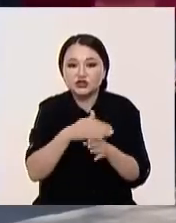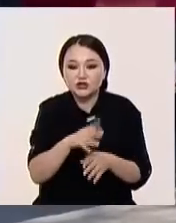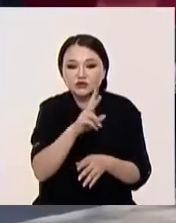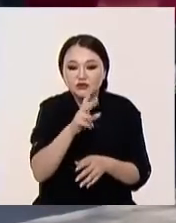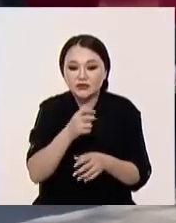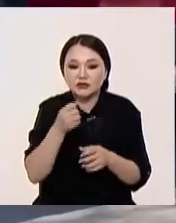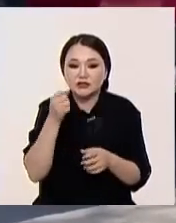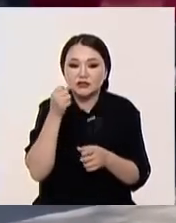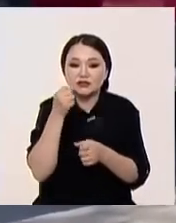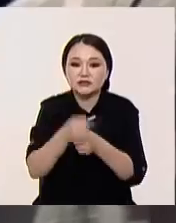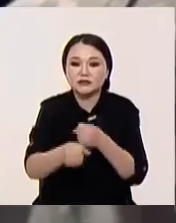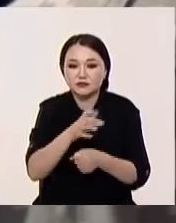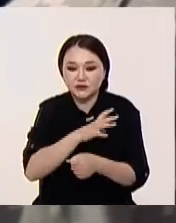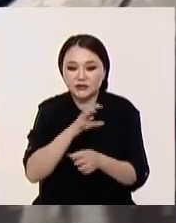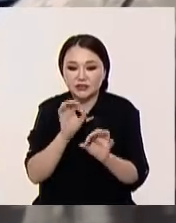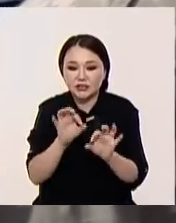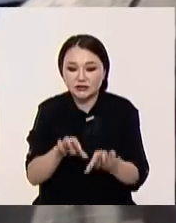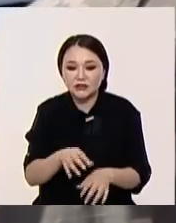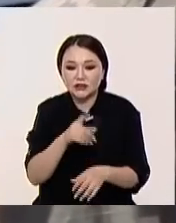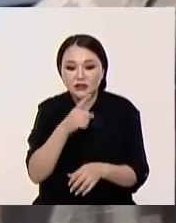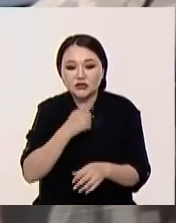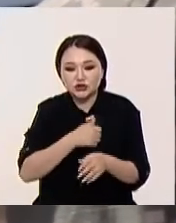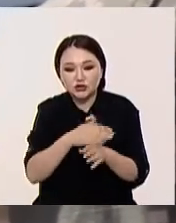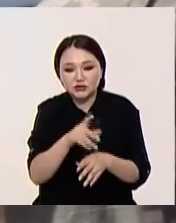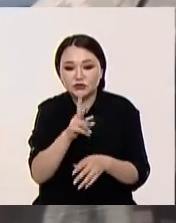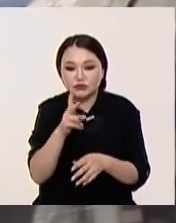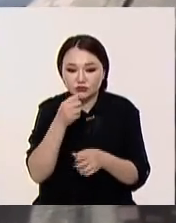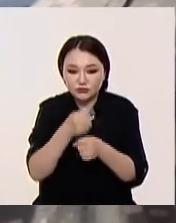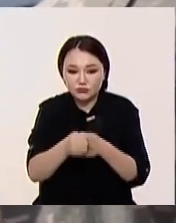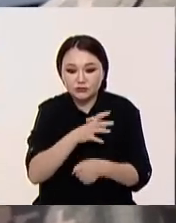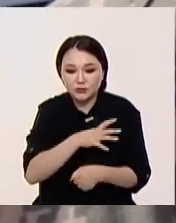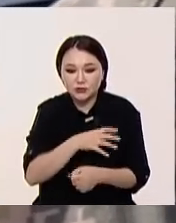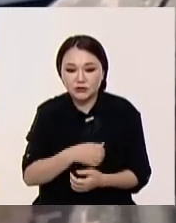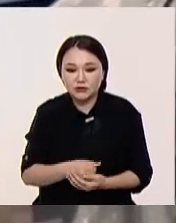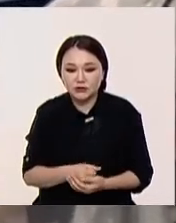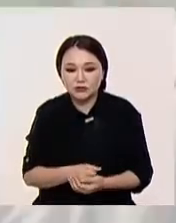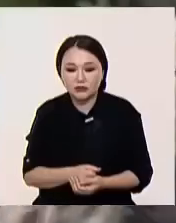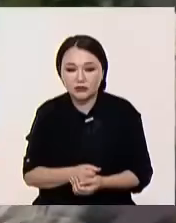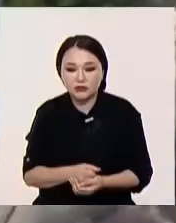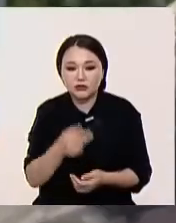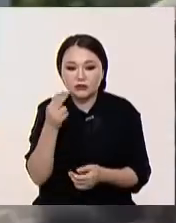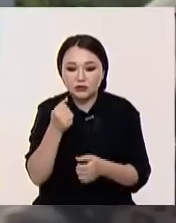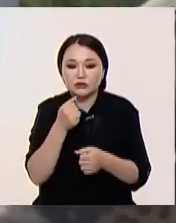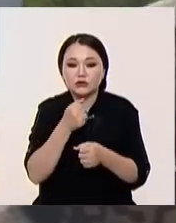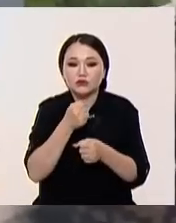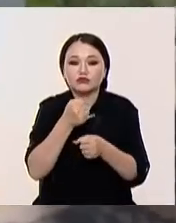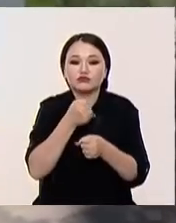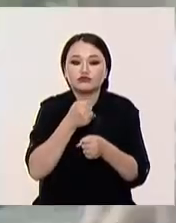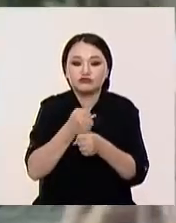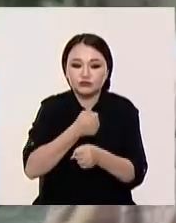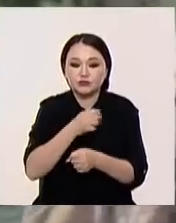біреудің ұрғанын айтқан. Әскери бөлімде біреу ұрды ма сені? Әскери бөлімде ұрды. Талғат қай жерінен ұрды